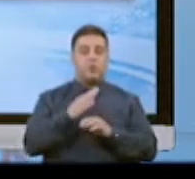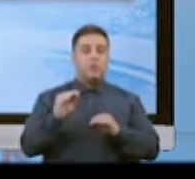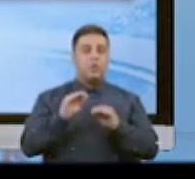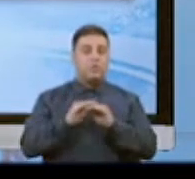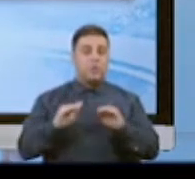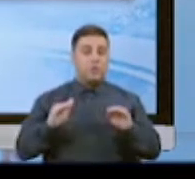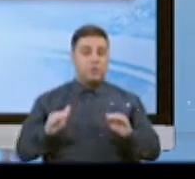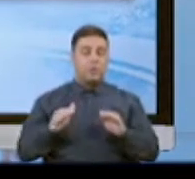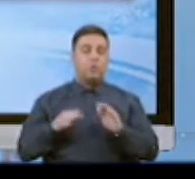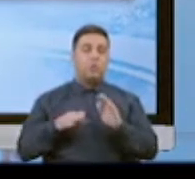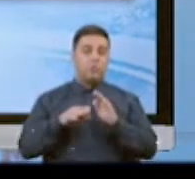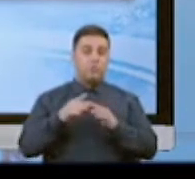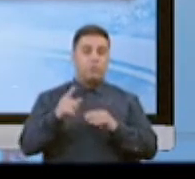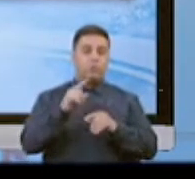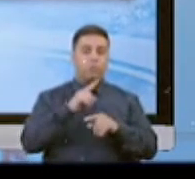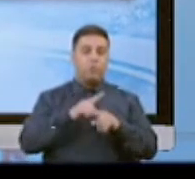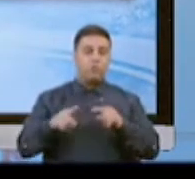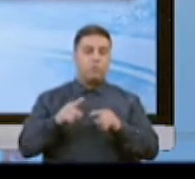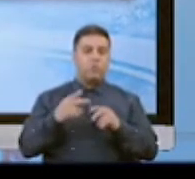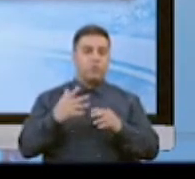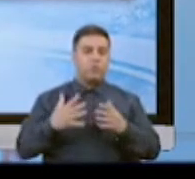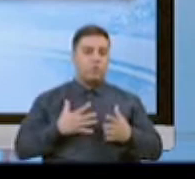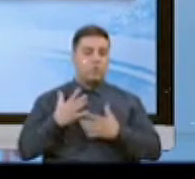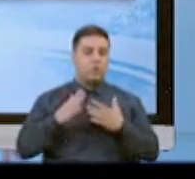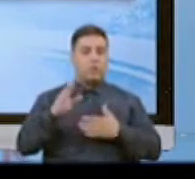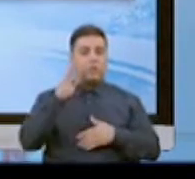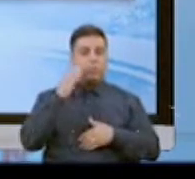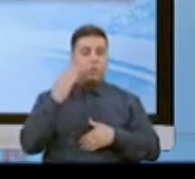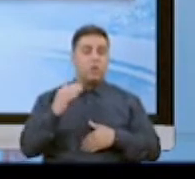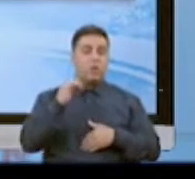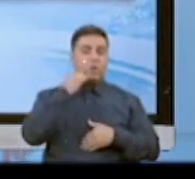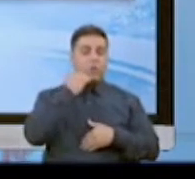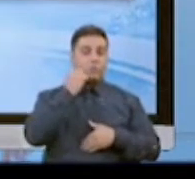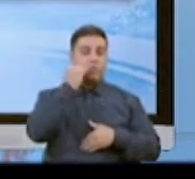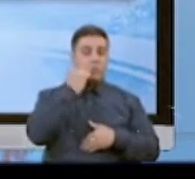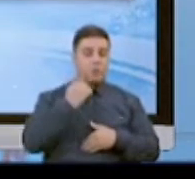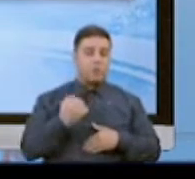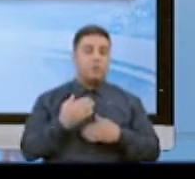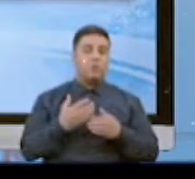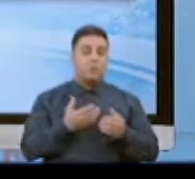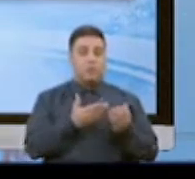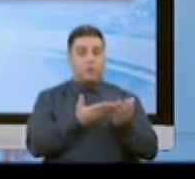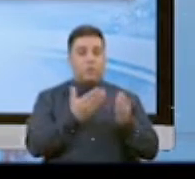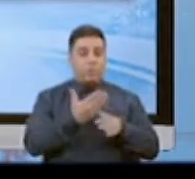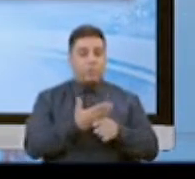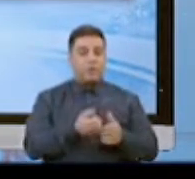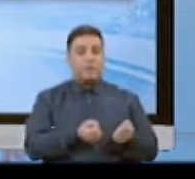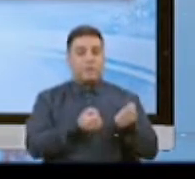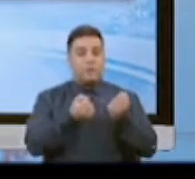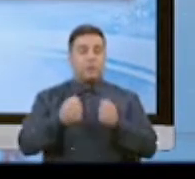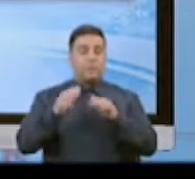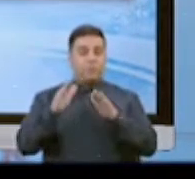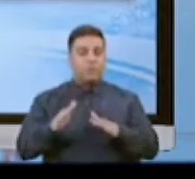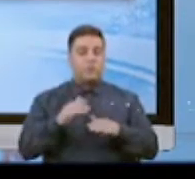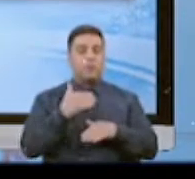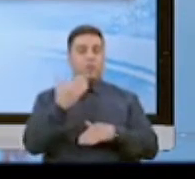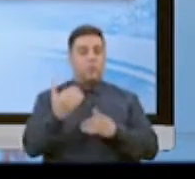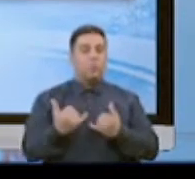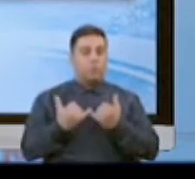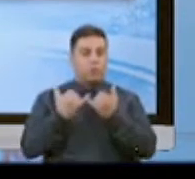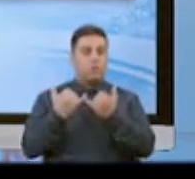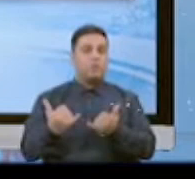ребятки, бойкие и быстрые, словно козлятки. Бабушкам старым зайти помогите, место любезно